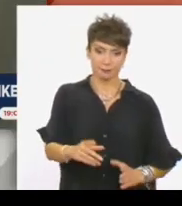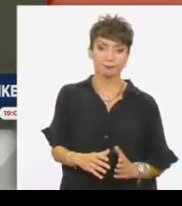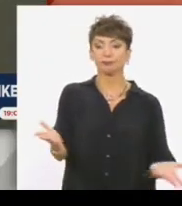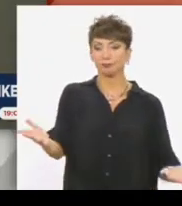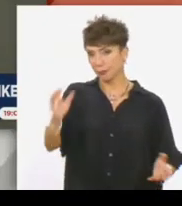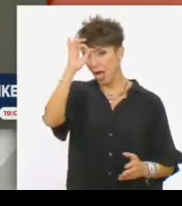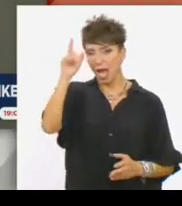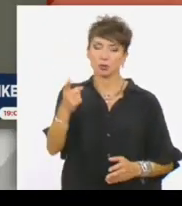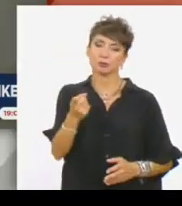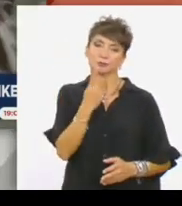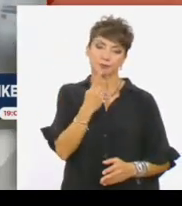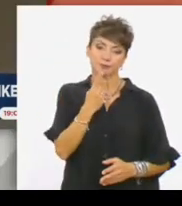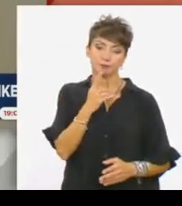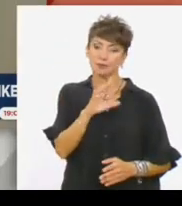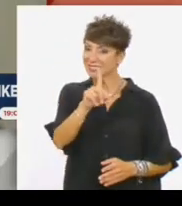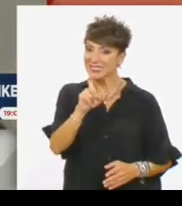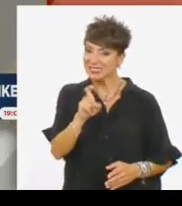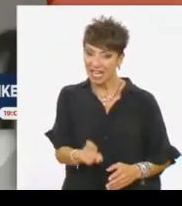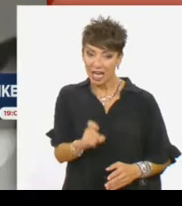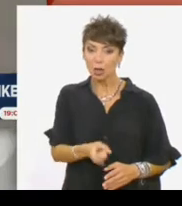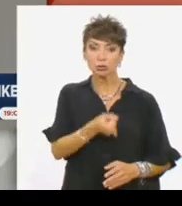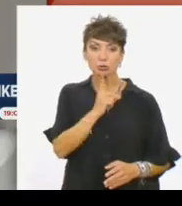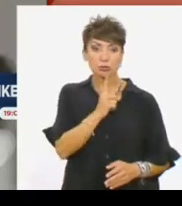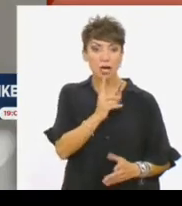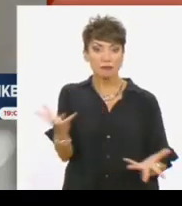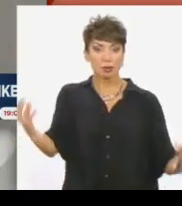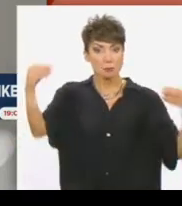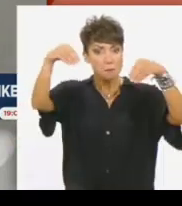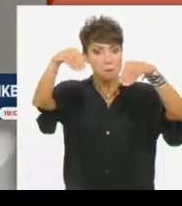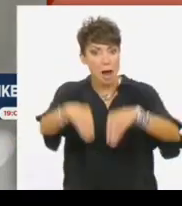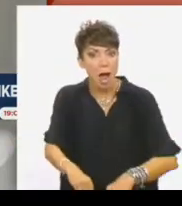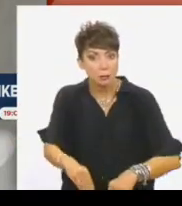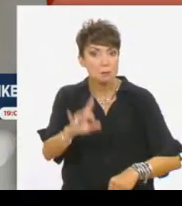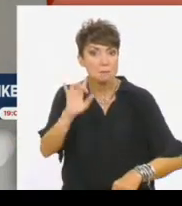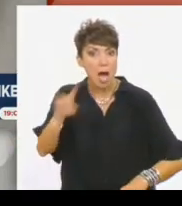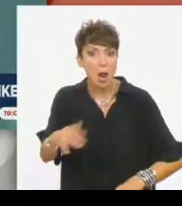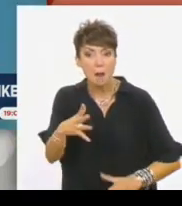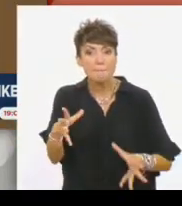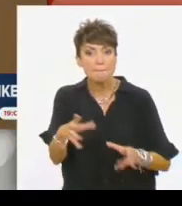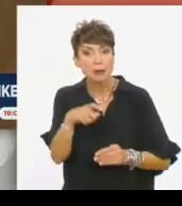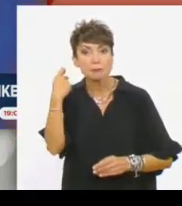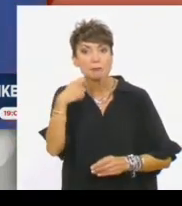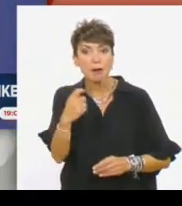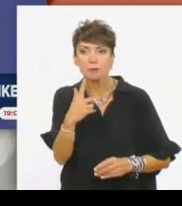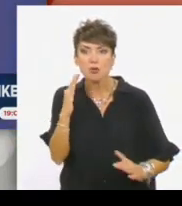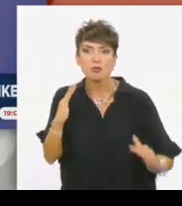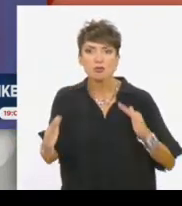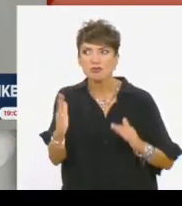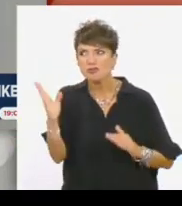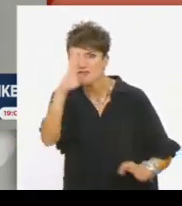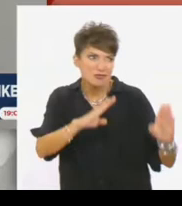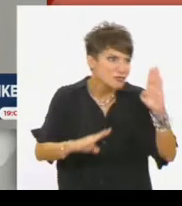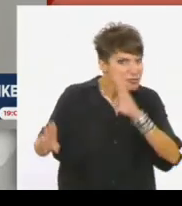αστυνομικές πηγές, είναι πιθανό να διέμενε παράνομα σε χώρο της εστίας μαζί με τη μητέρα του, εκμεταλλευόμενος το άσυλο για να κρύβεται μετά